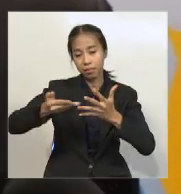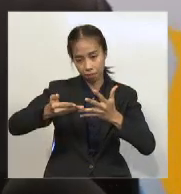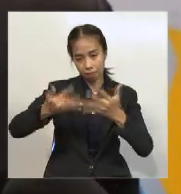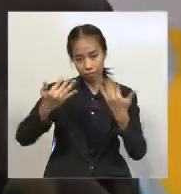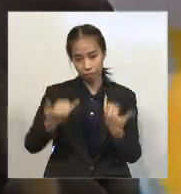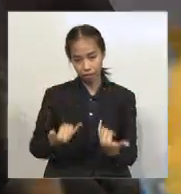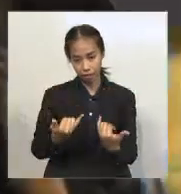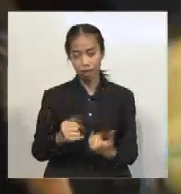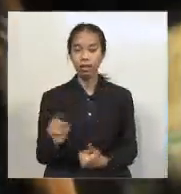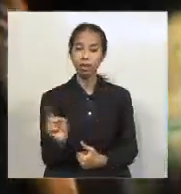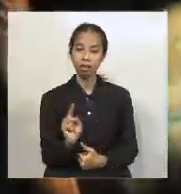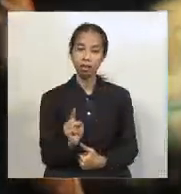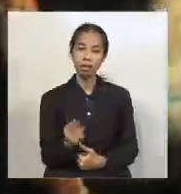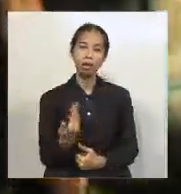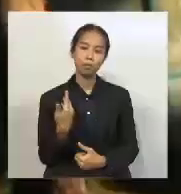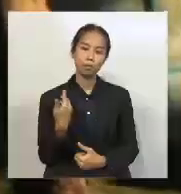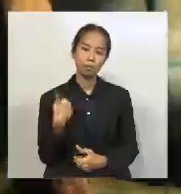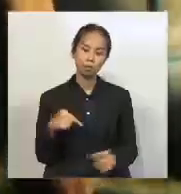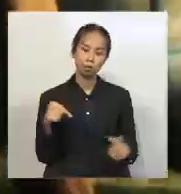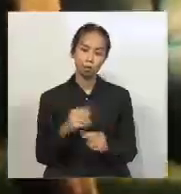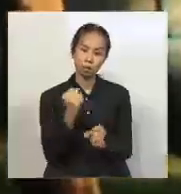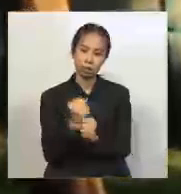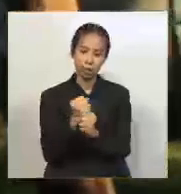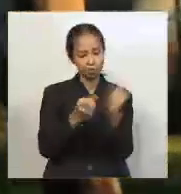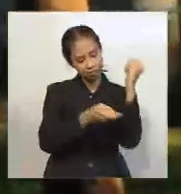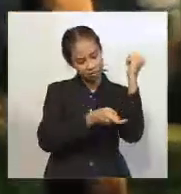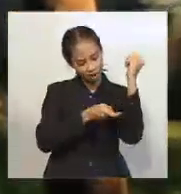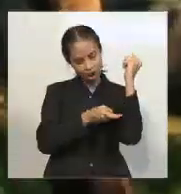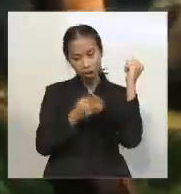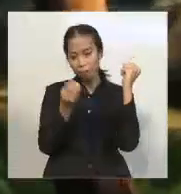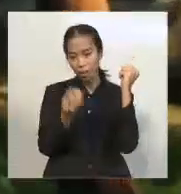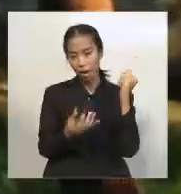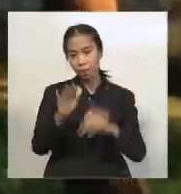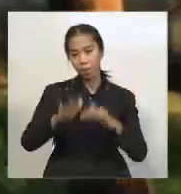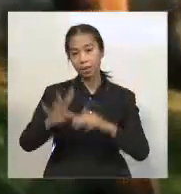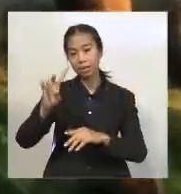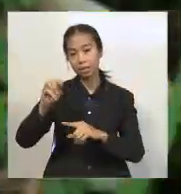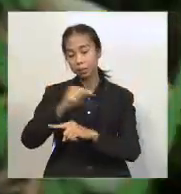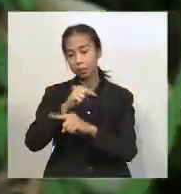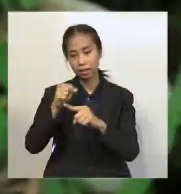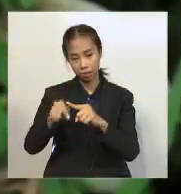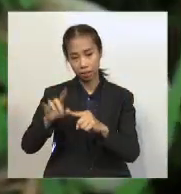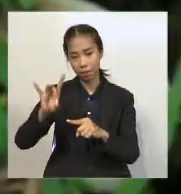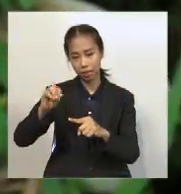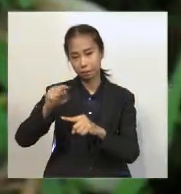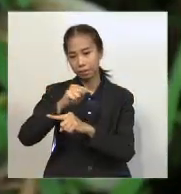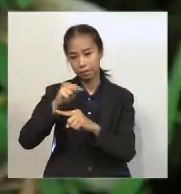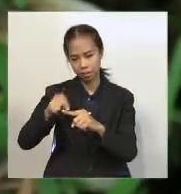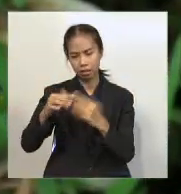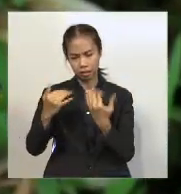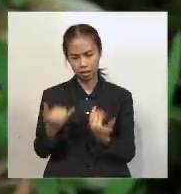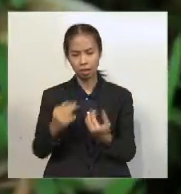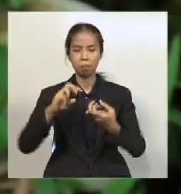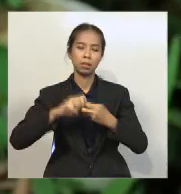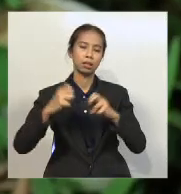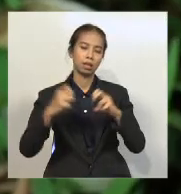การ IMTGT มีสัดส่วนการผลิตยางพาราสูงถึง70ถึง80ทำให้ต้องเผชิญ